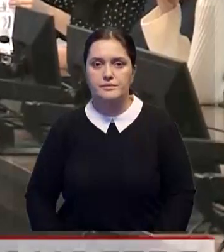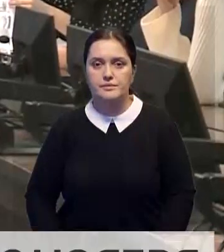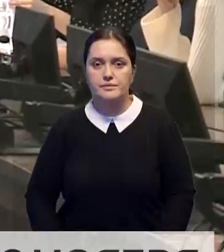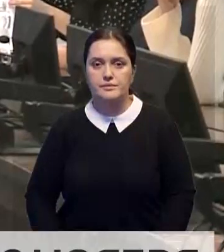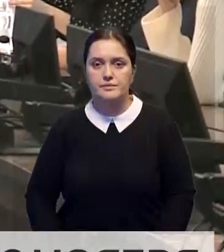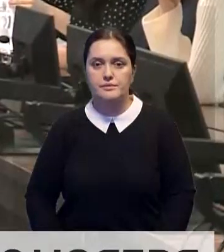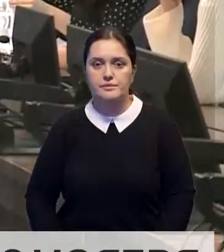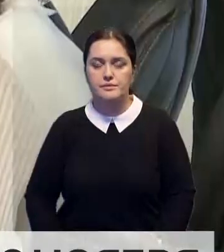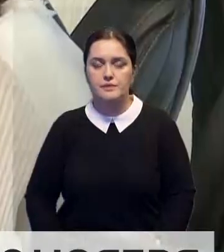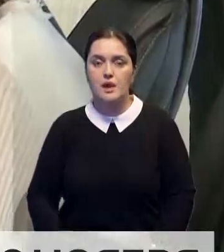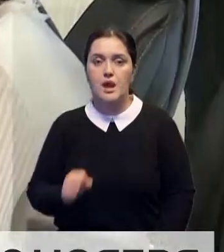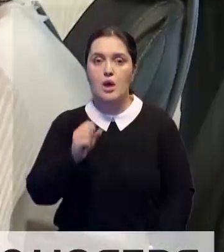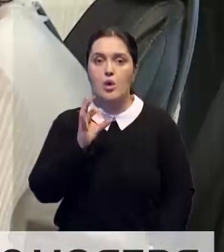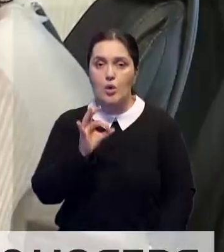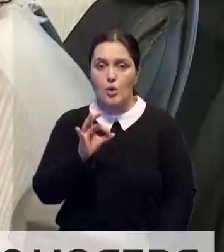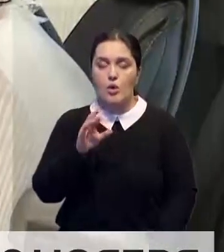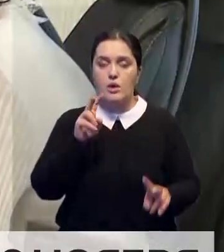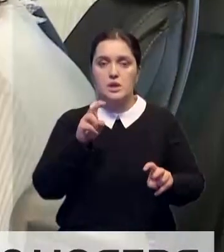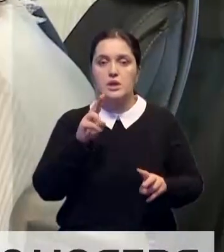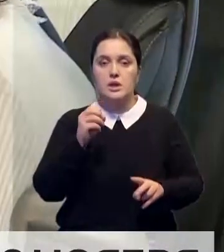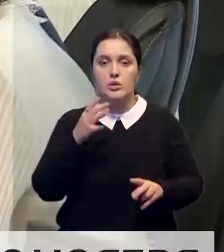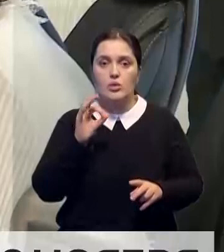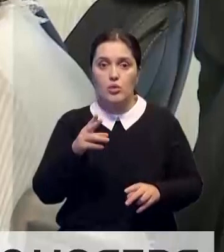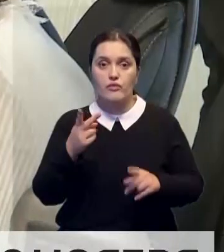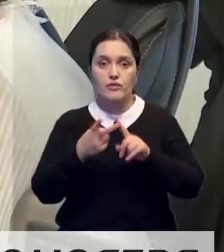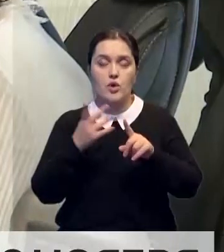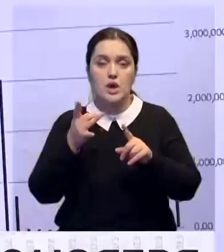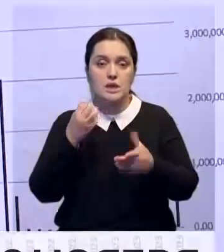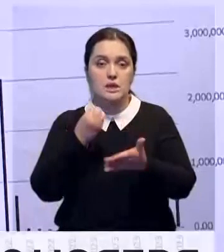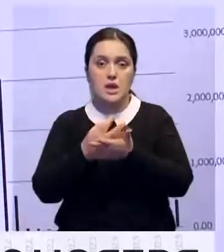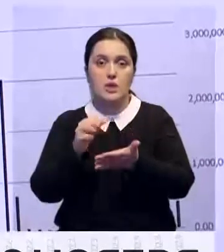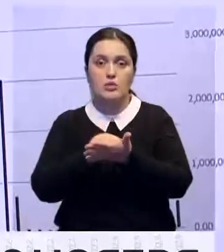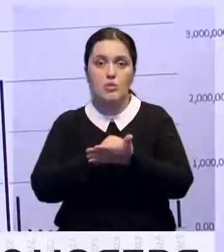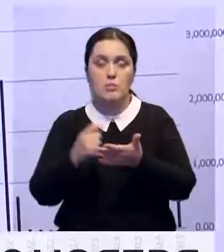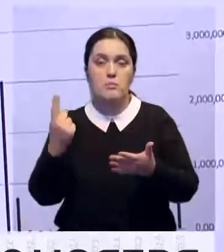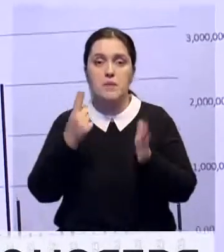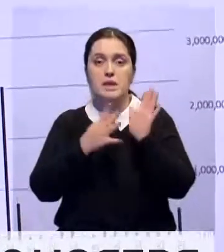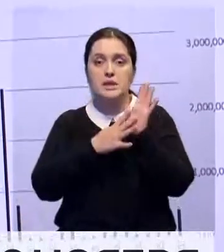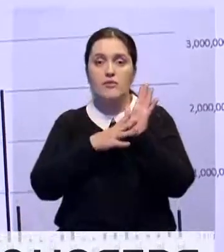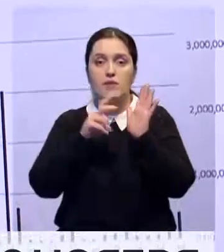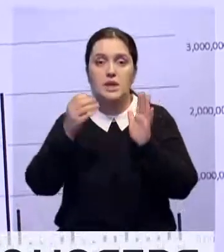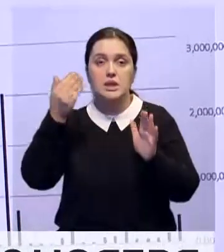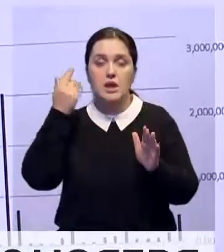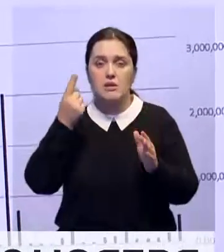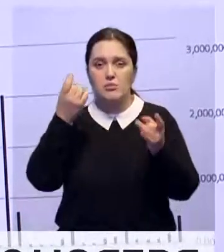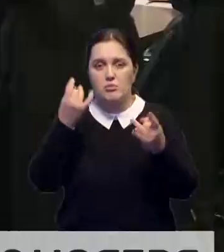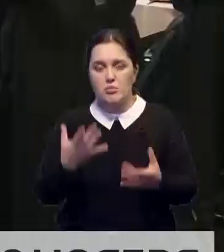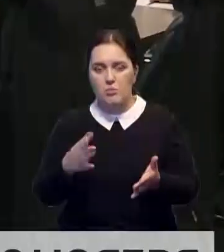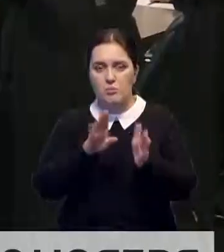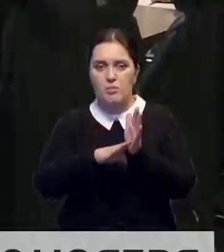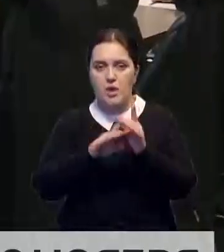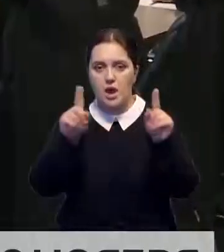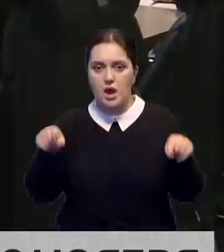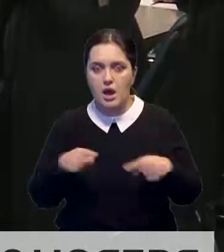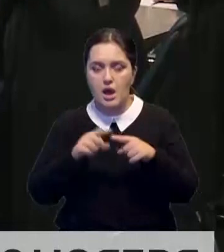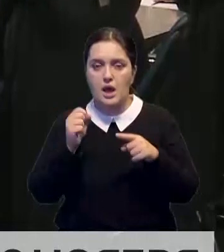Национальный системный оператор АО «Кигок» размещает свои акции во второй раз. Впервые на бирже они появились 9 лет назад. Тогда одну простую акцию казахстанцы